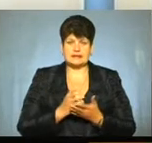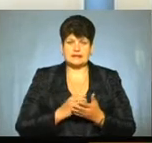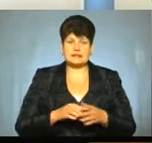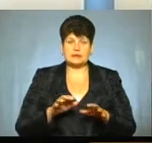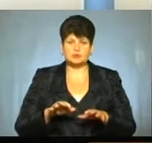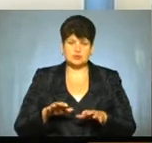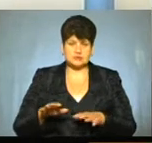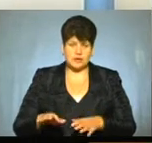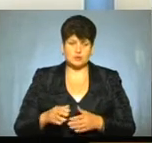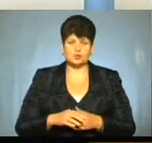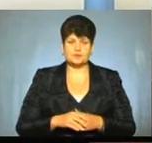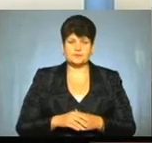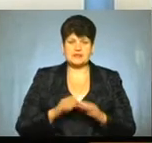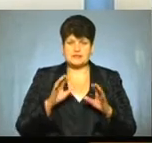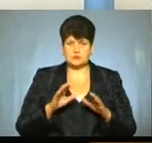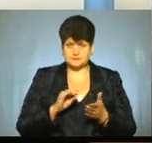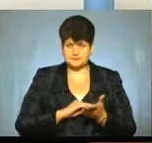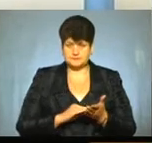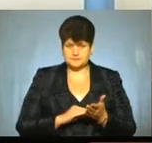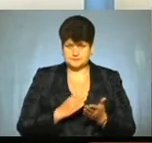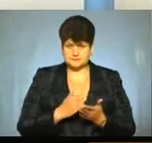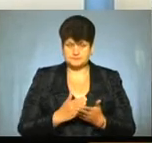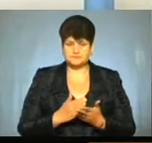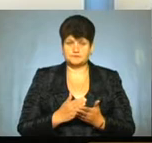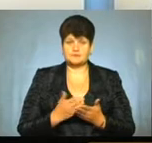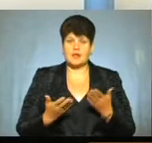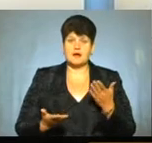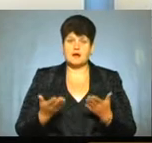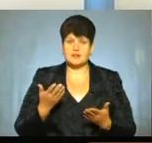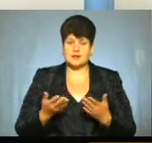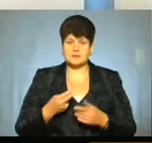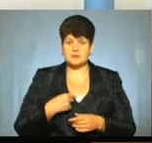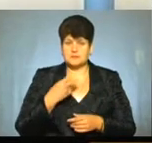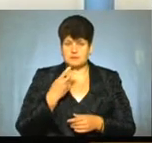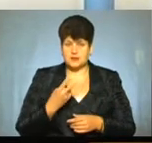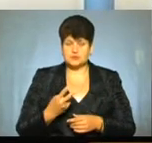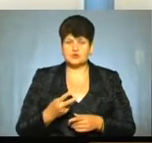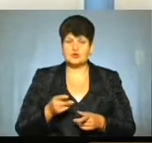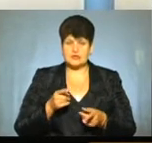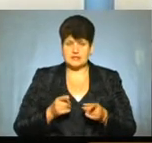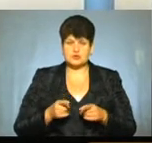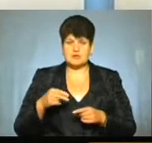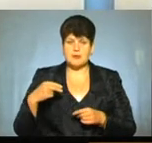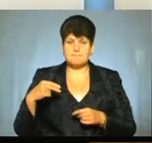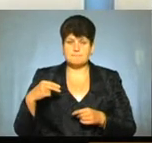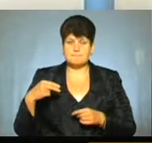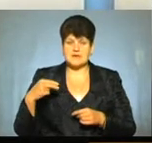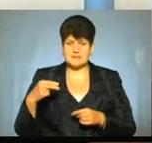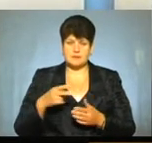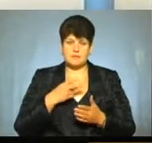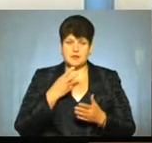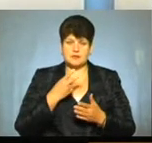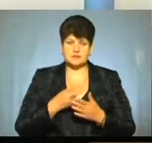кандидатами на посаду, як це передбачено законодавством. Ось. Але, ну, ми бачимо, що діючий президент